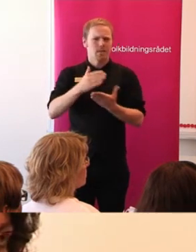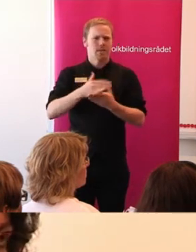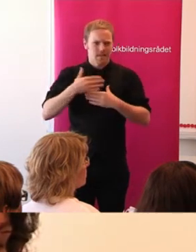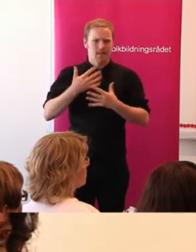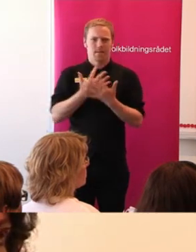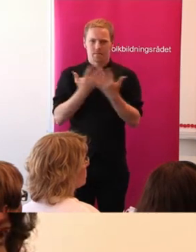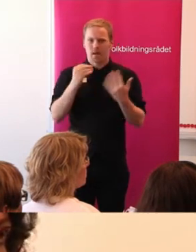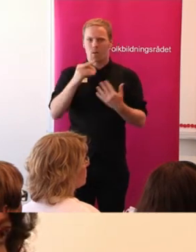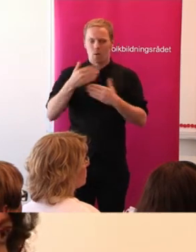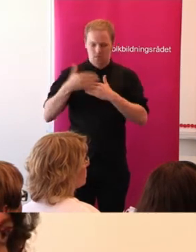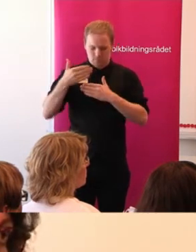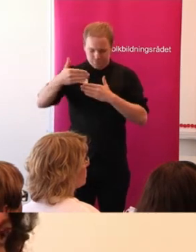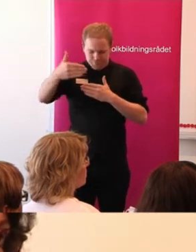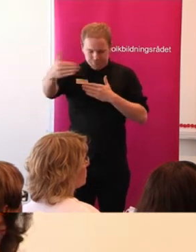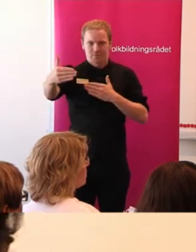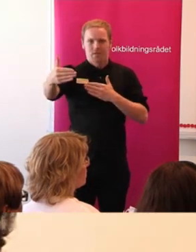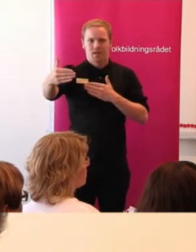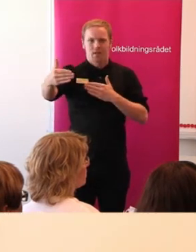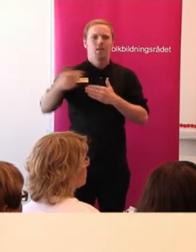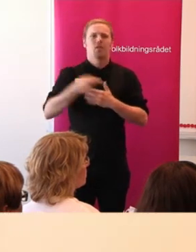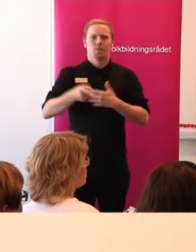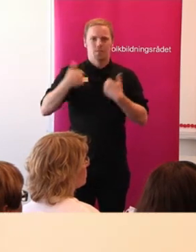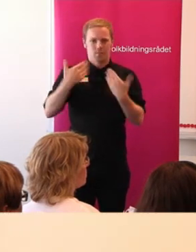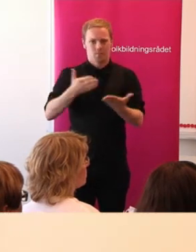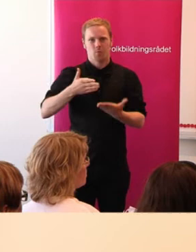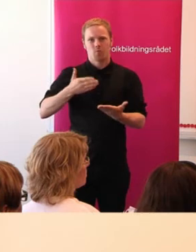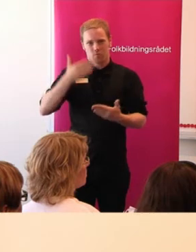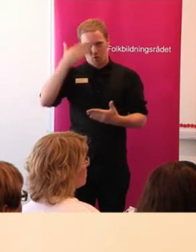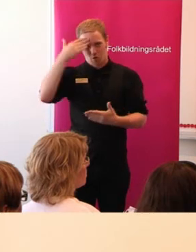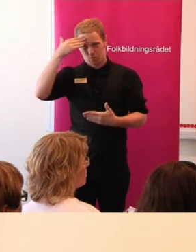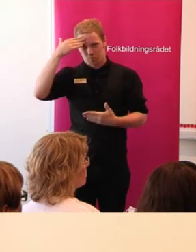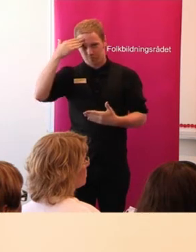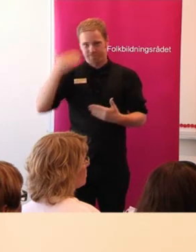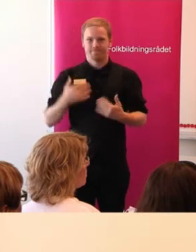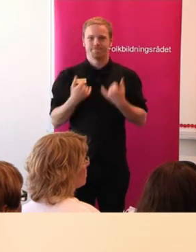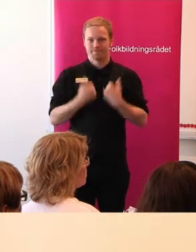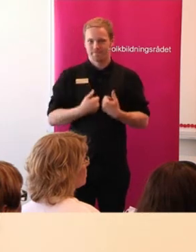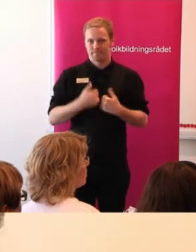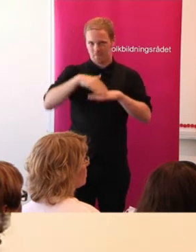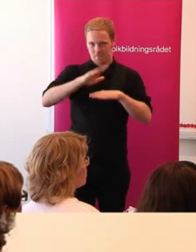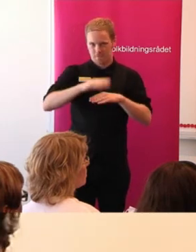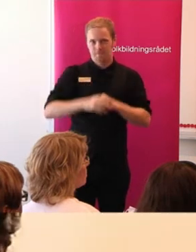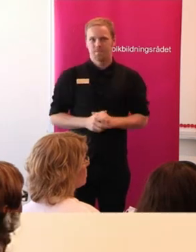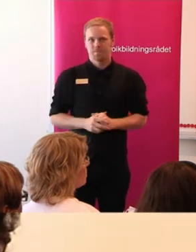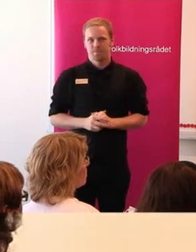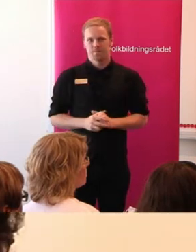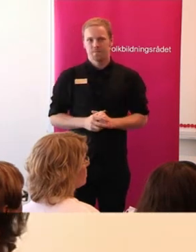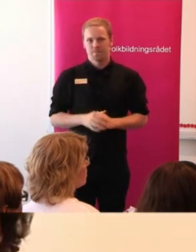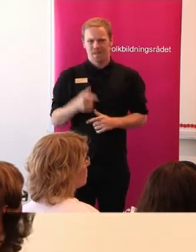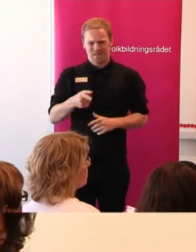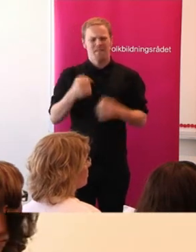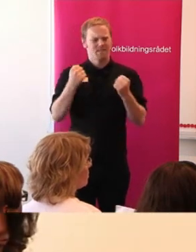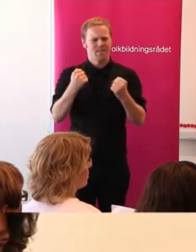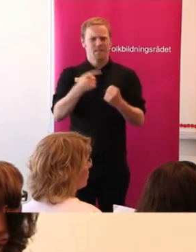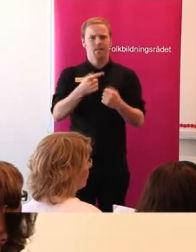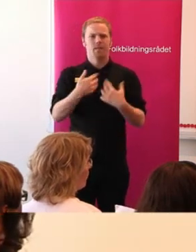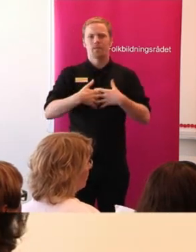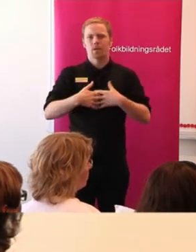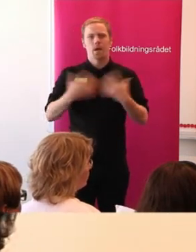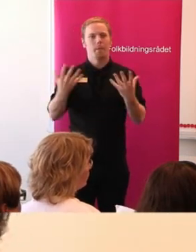För det förekommer då ibland att man inte blir hänvisad helt enkelt, eller i alla fall, särskilt i början då. Så det tror jag, det är jätteviktigt att det fungerar, det här praktiska